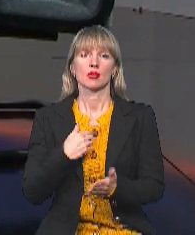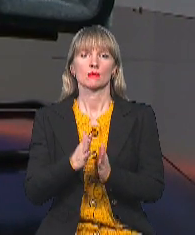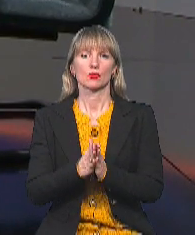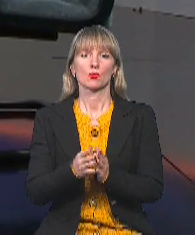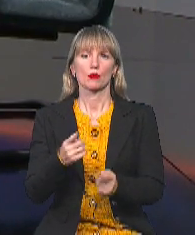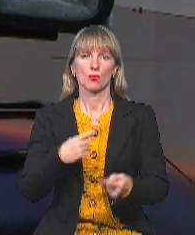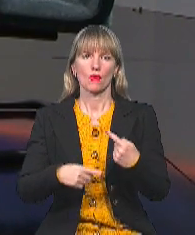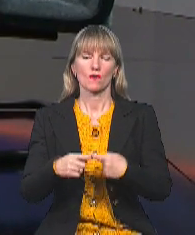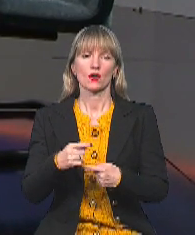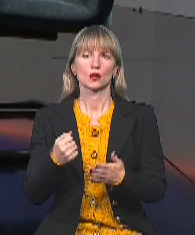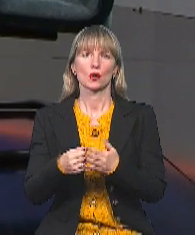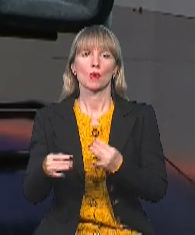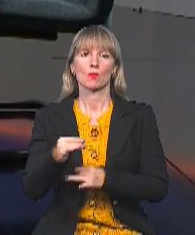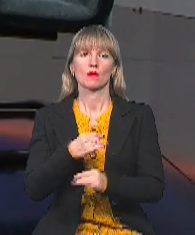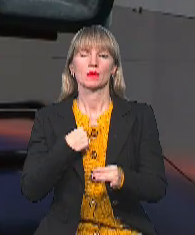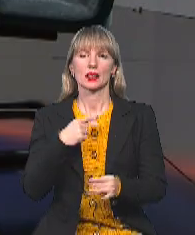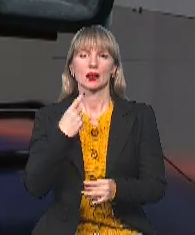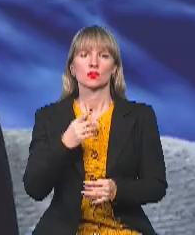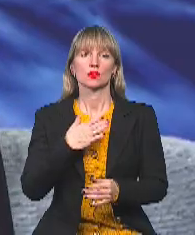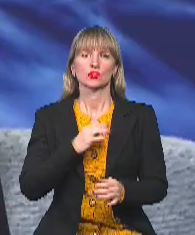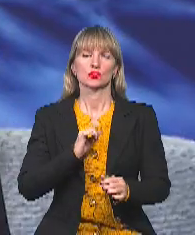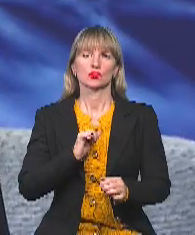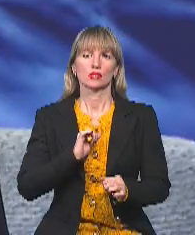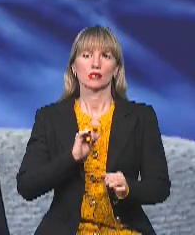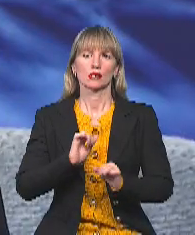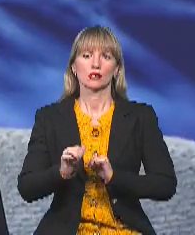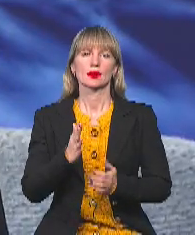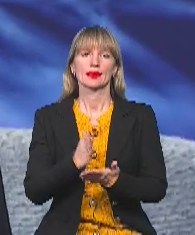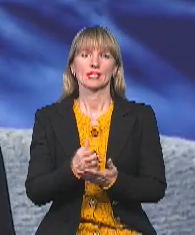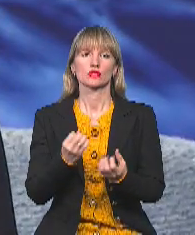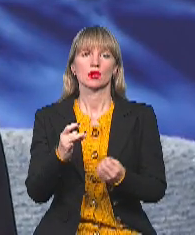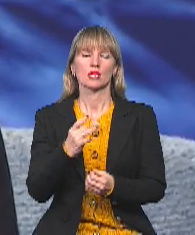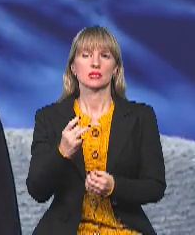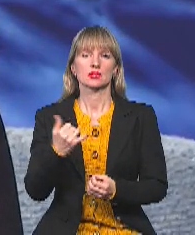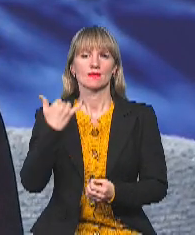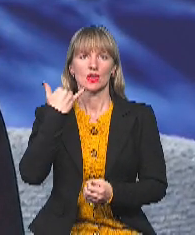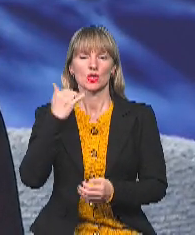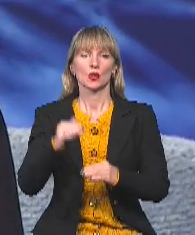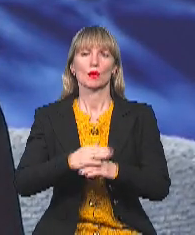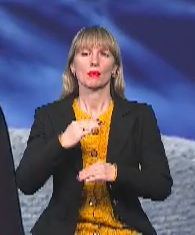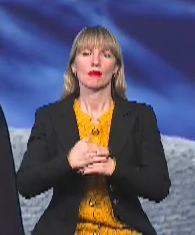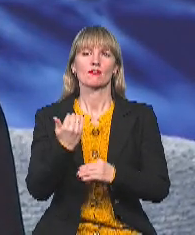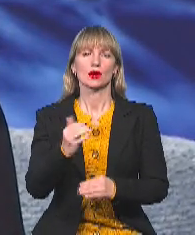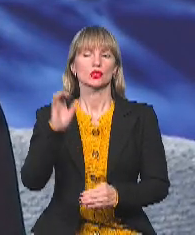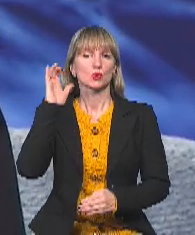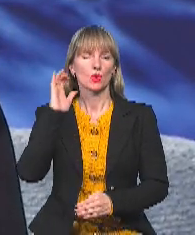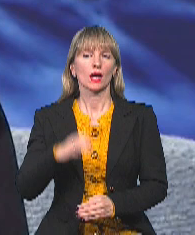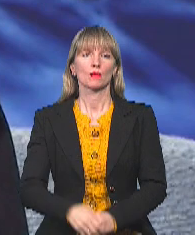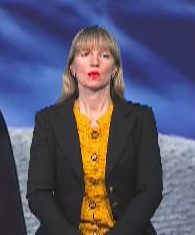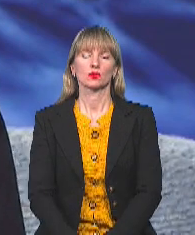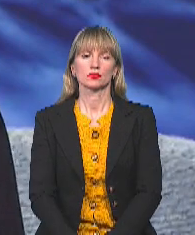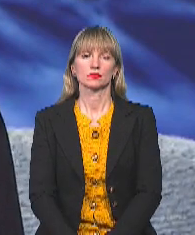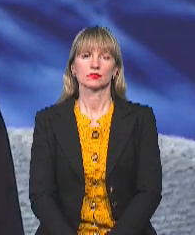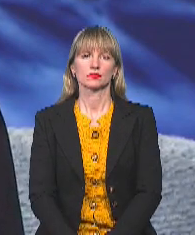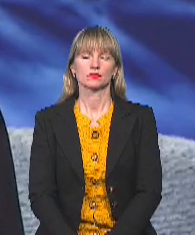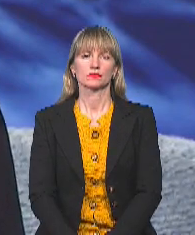ми повернемося до обговорення. Мені кажуть наші режисери, що є ще раз телефонний дзвінок. Добрий вечір, ми вас слухаємо.